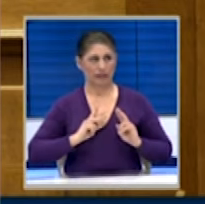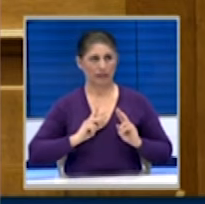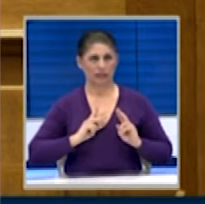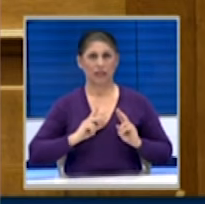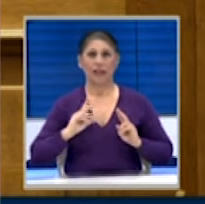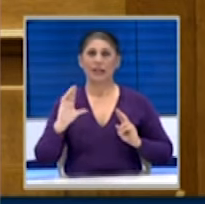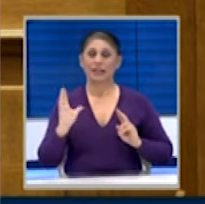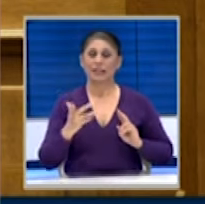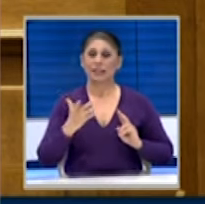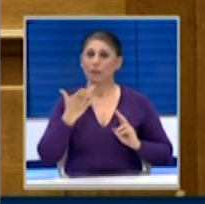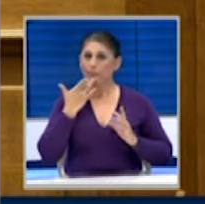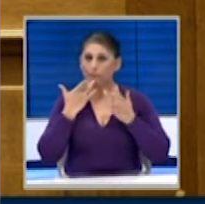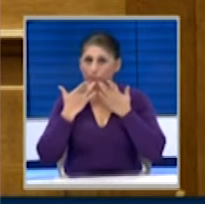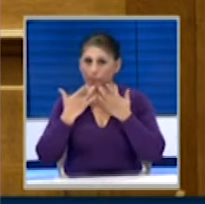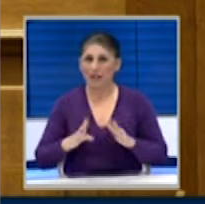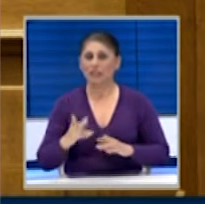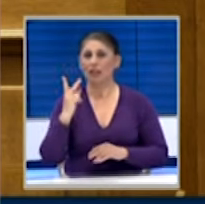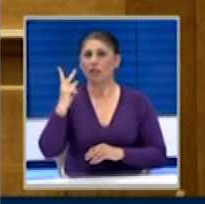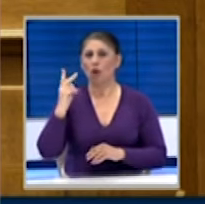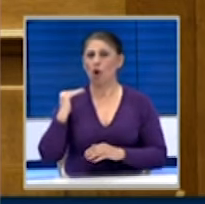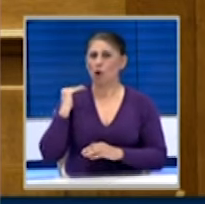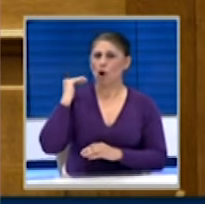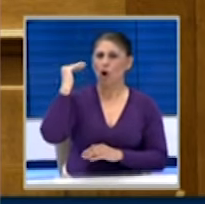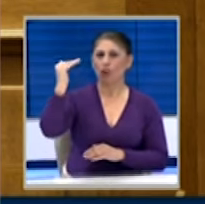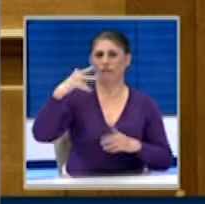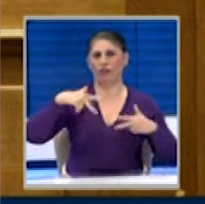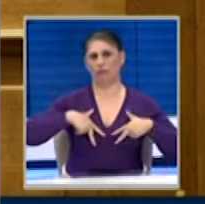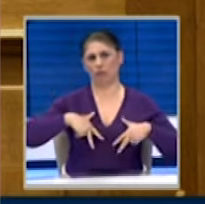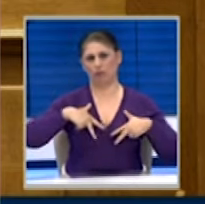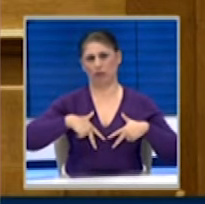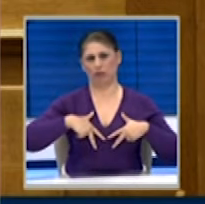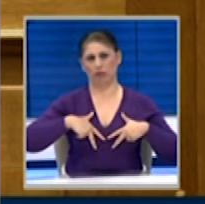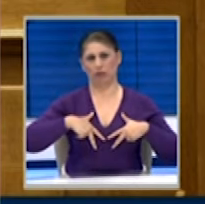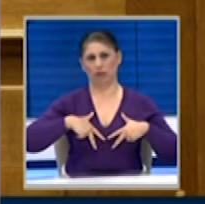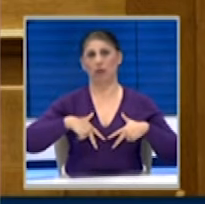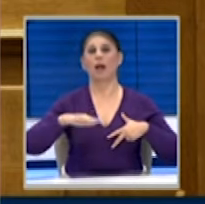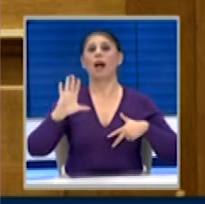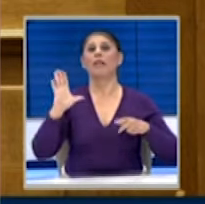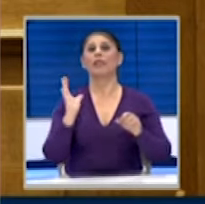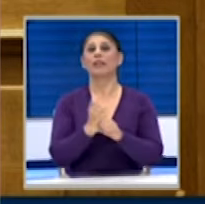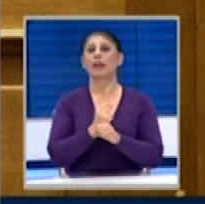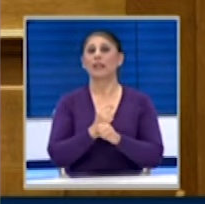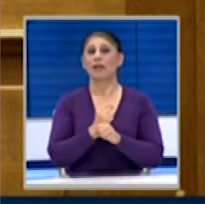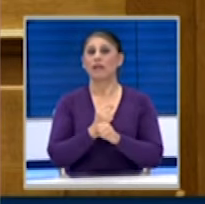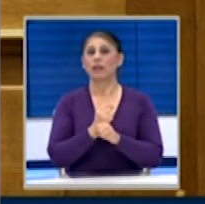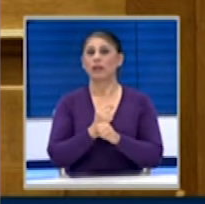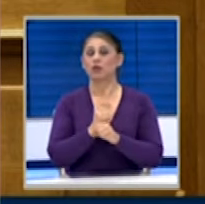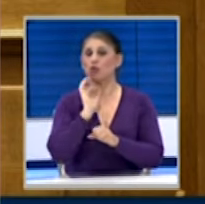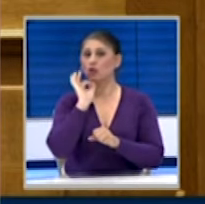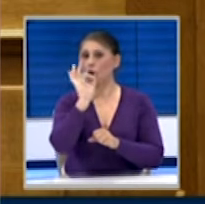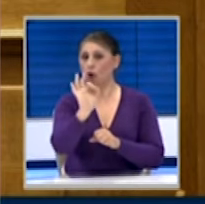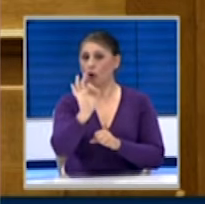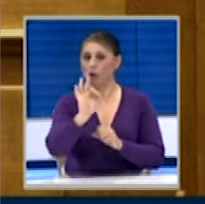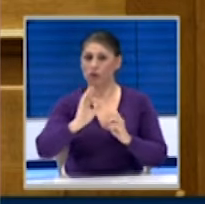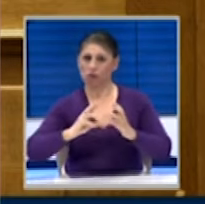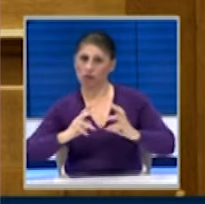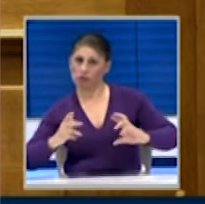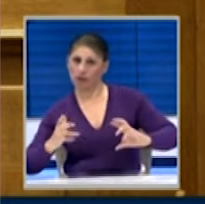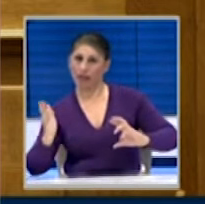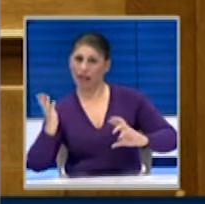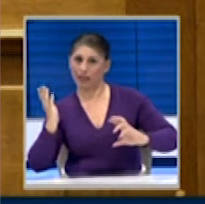ο πρόεδρος του ΠΑΣΟΚ, Νίκος Ανδρουλάκης. Την αγωνία τους για το μέλλον της Ευρωπαϊκής